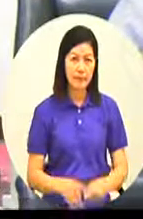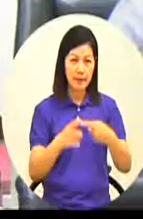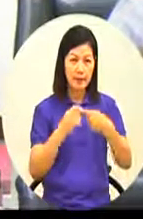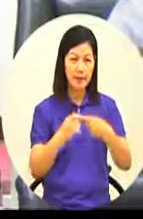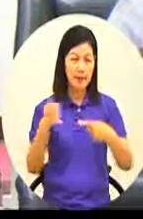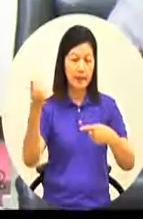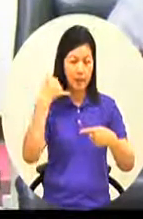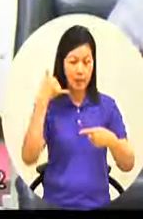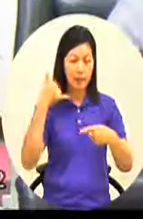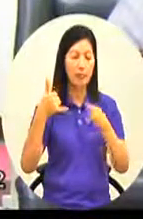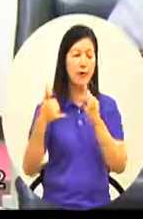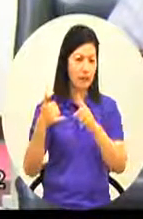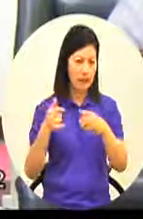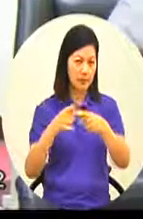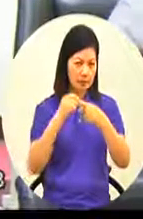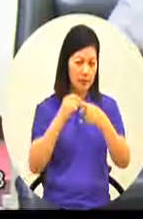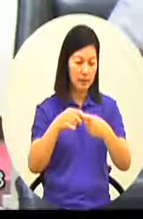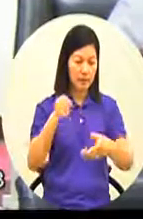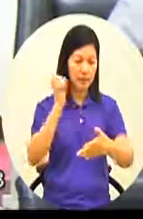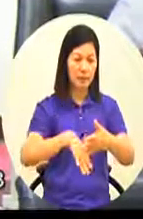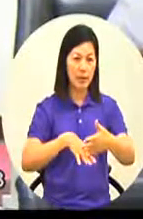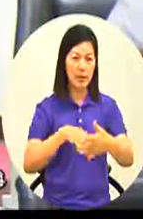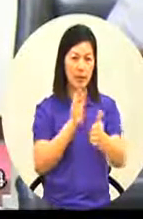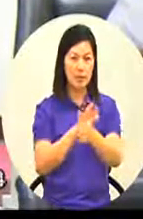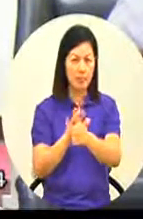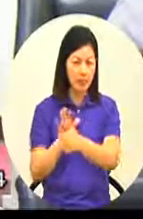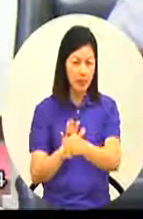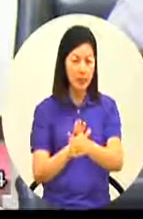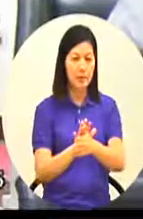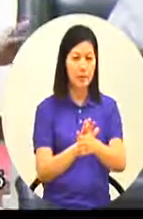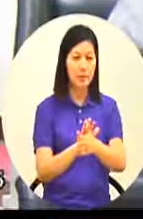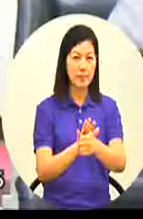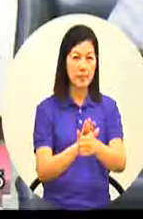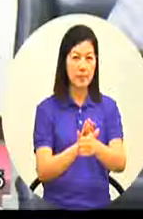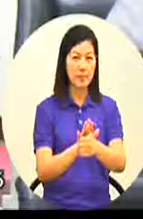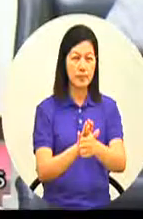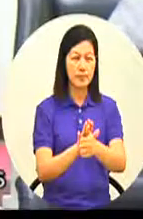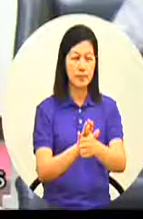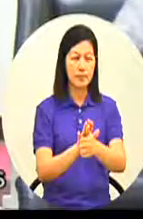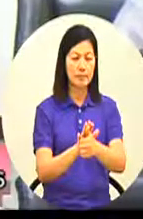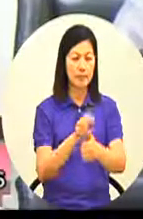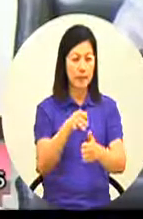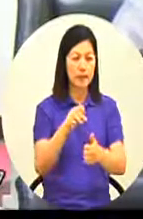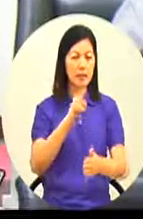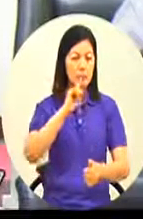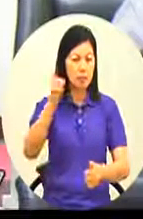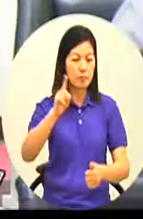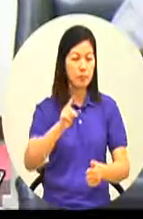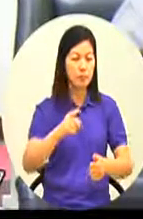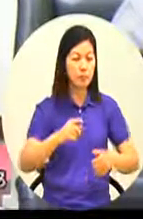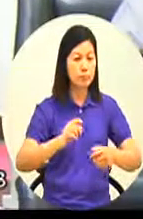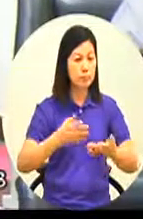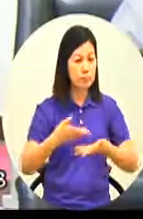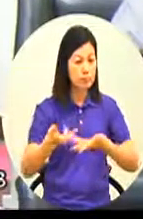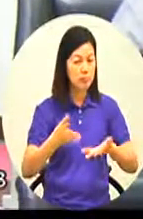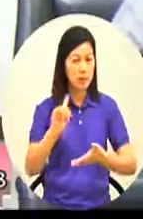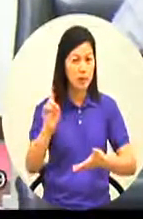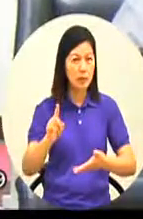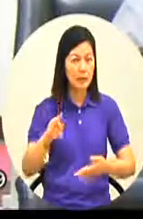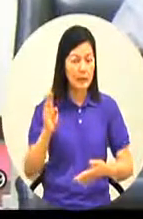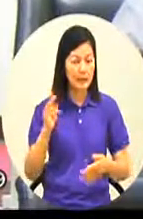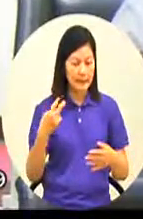给他纳入，可以谁是怎样去你点去的是什么案件？但是下晡来个